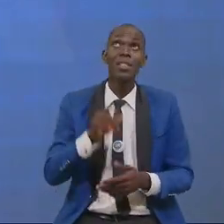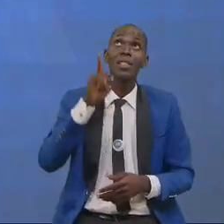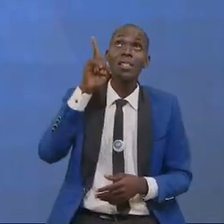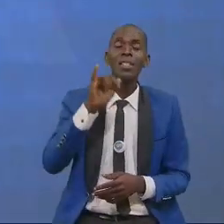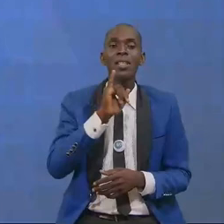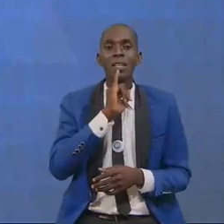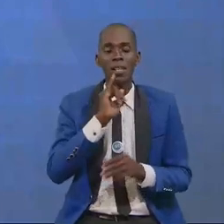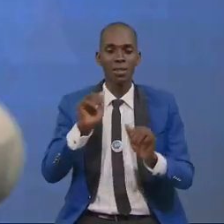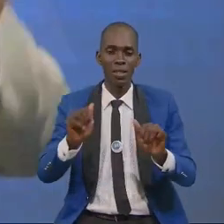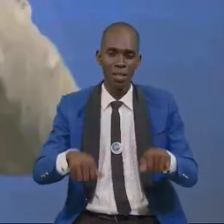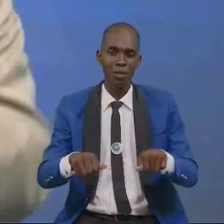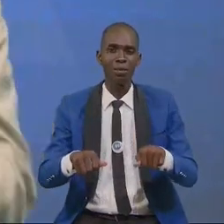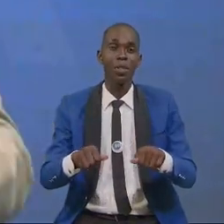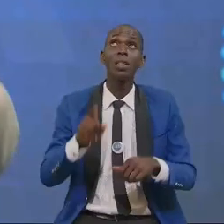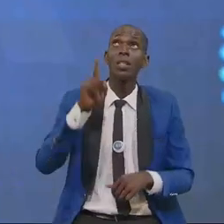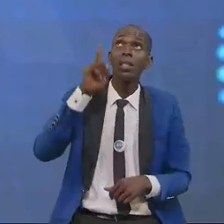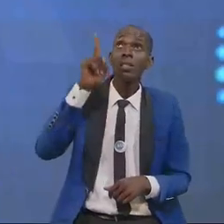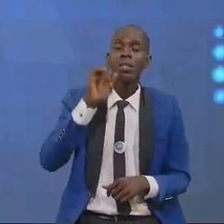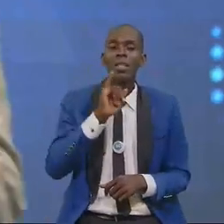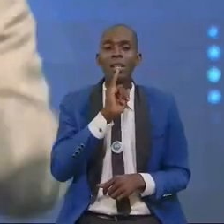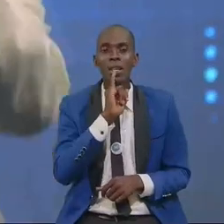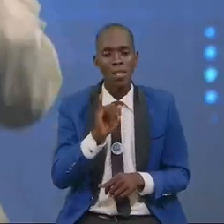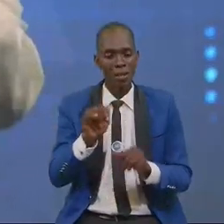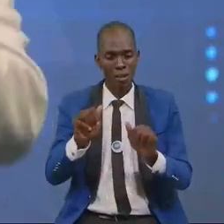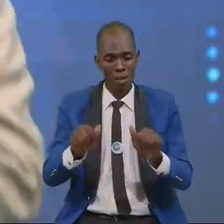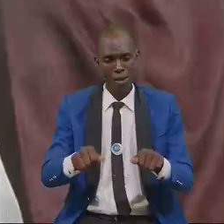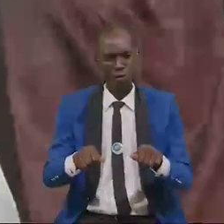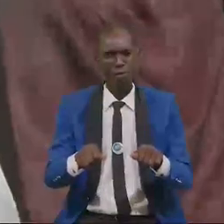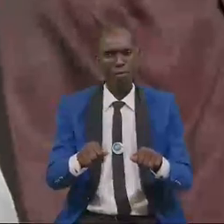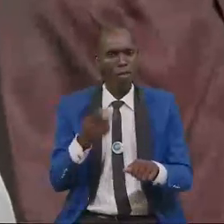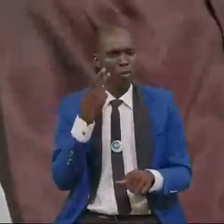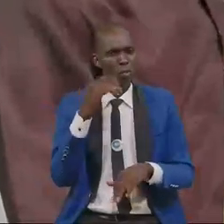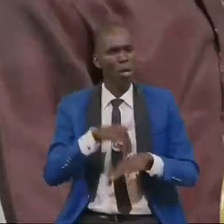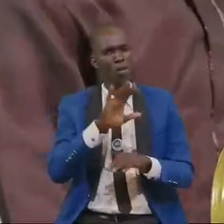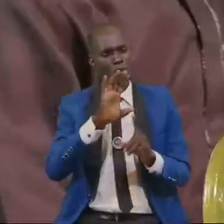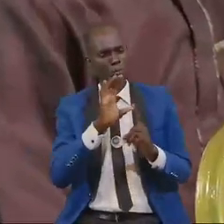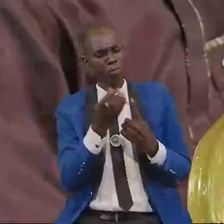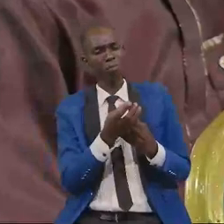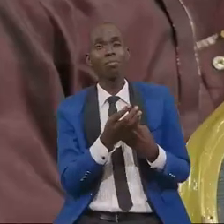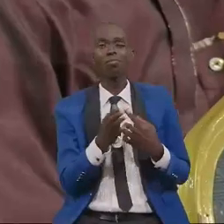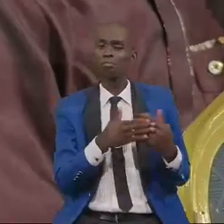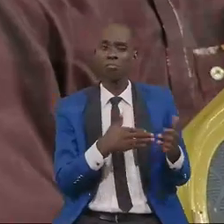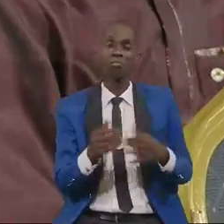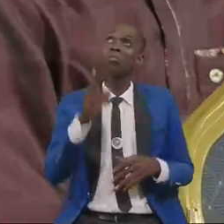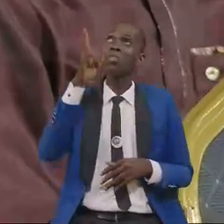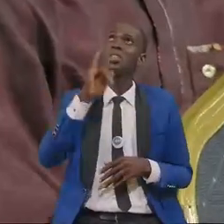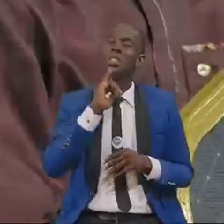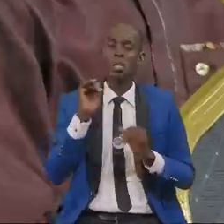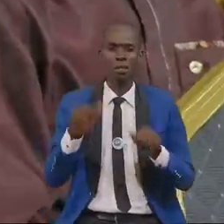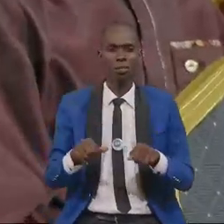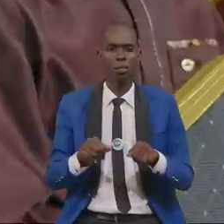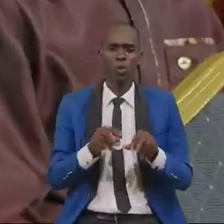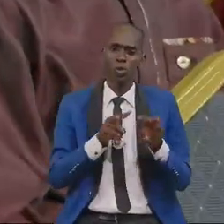pour cela qu'il est capable il peut regarde ta condition il peut regarde